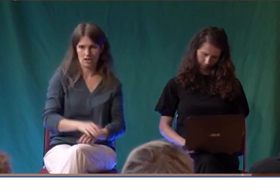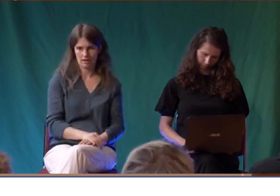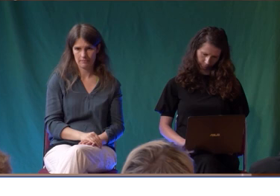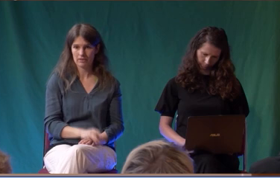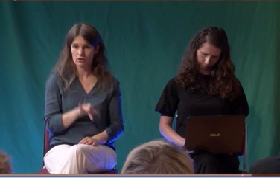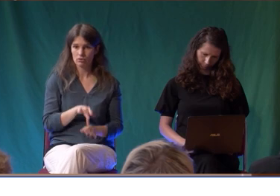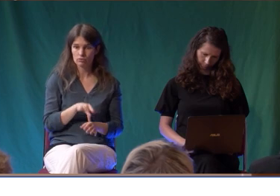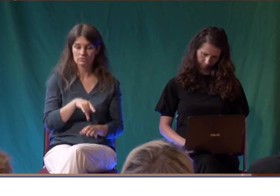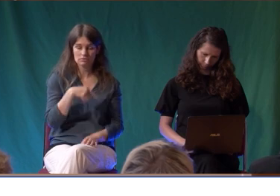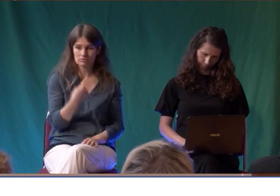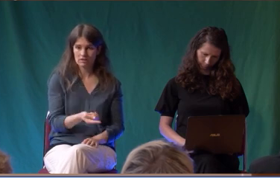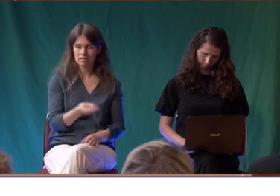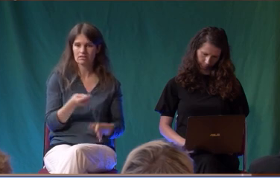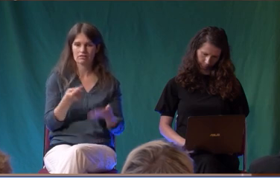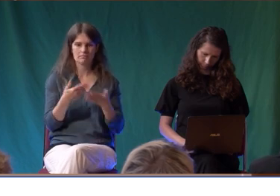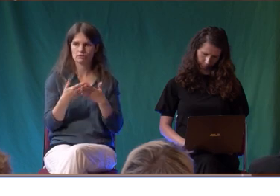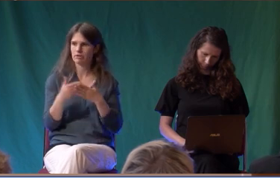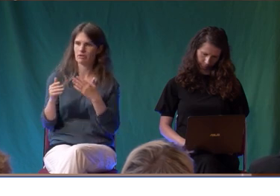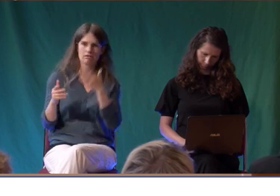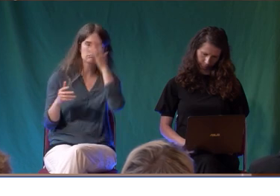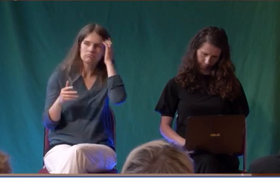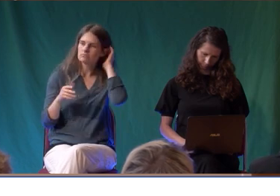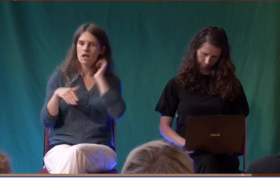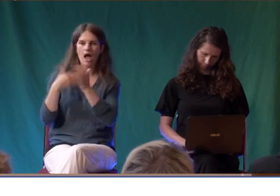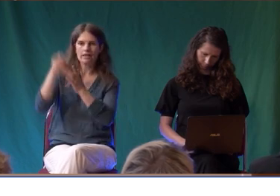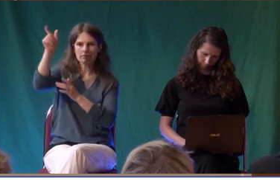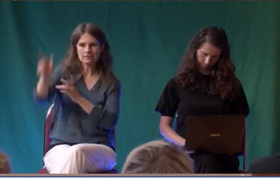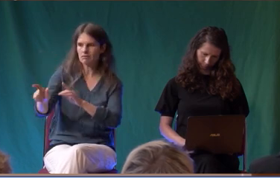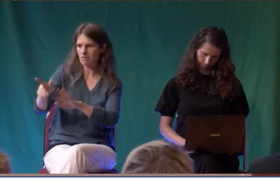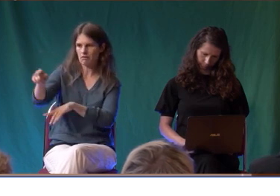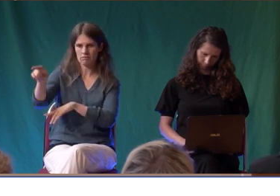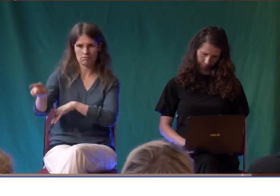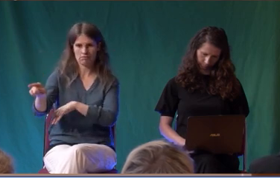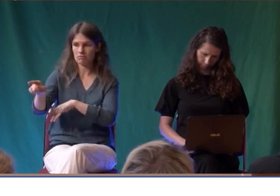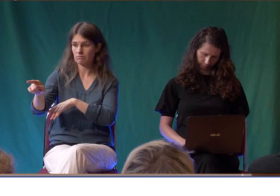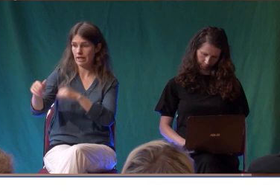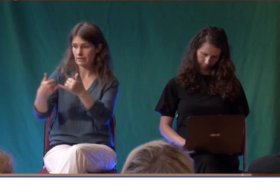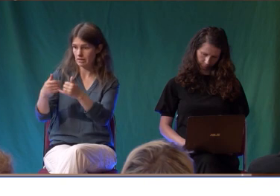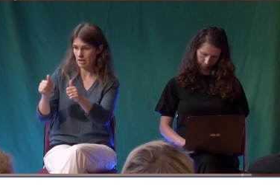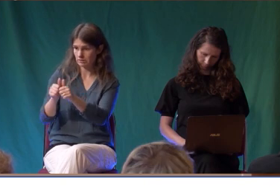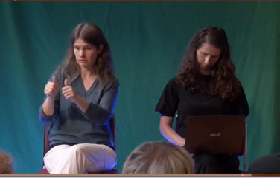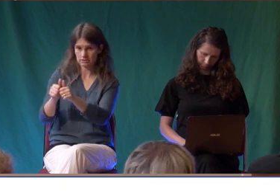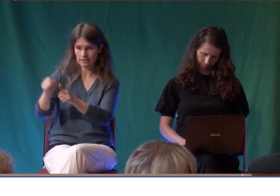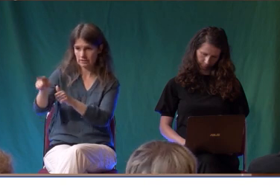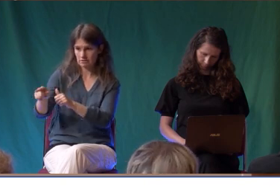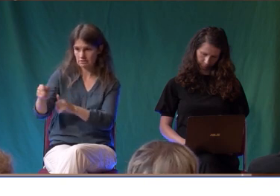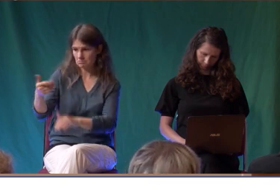flexibel sein können wenn der Anbieter der elternassistenz zum Beispiel tatsächlich keine